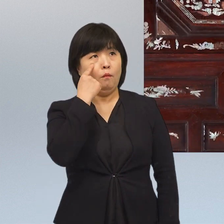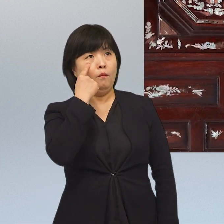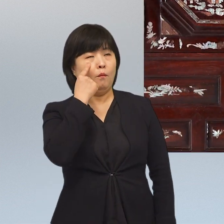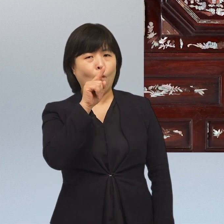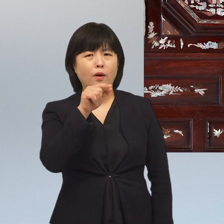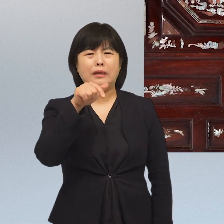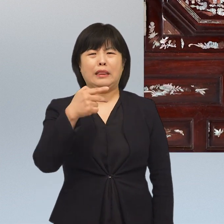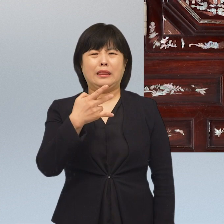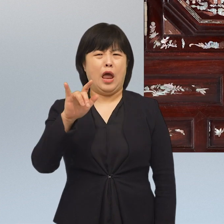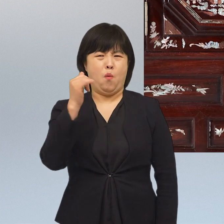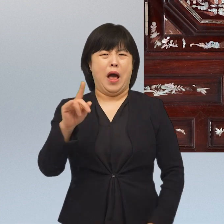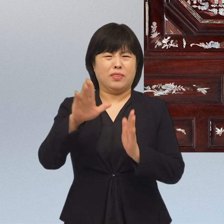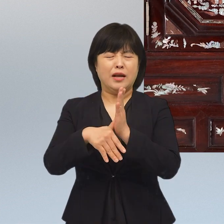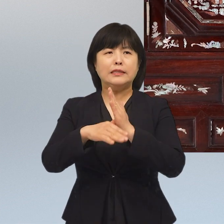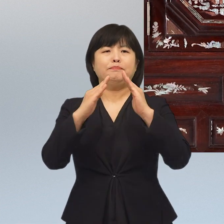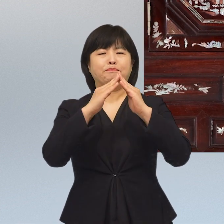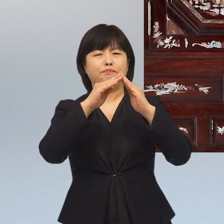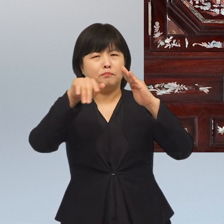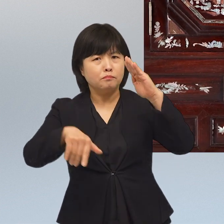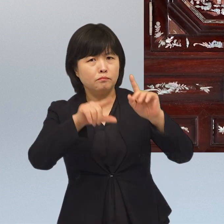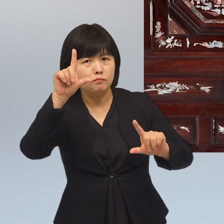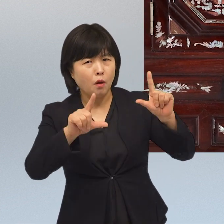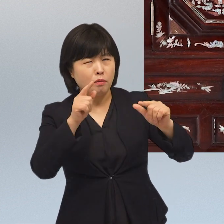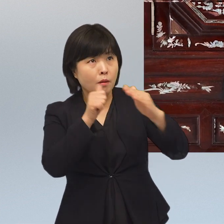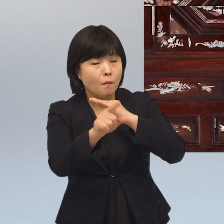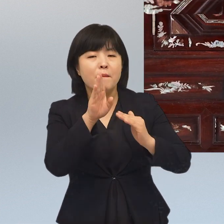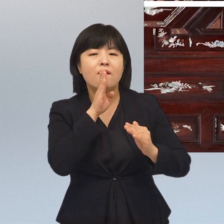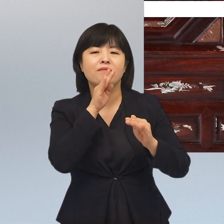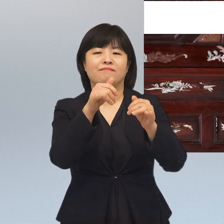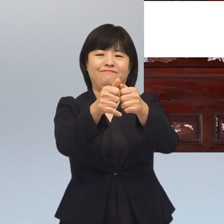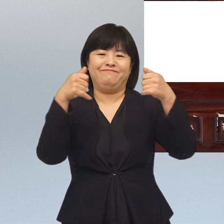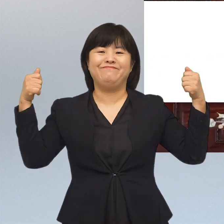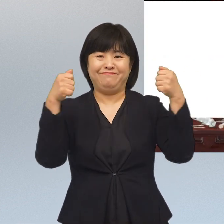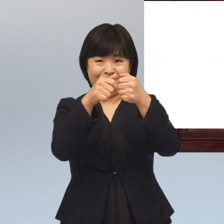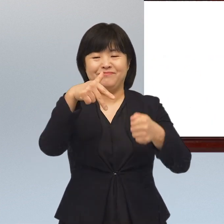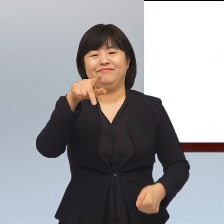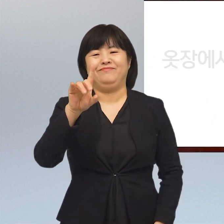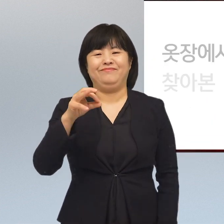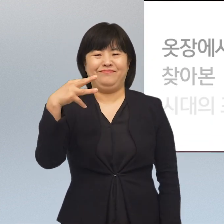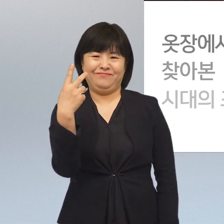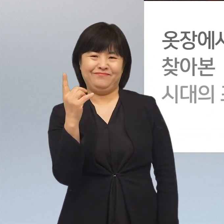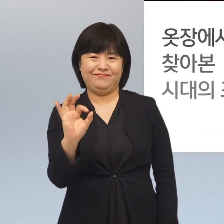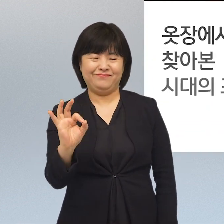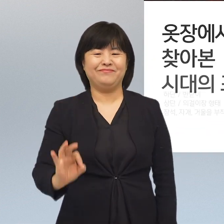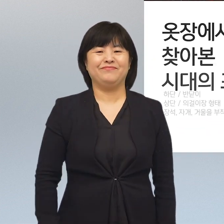먼저 눈에 띄는 것은 근대화 주거 양식의 대표적인 가구, 장롱이다.